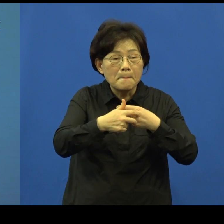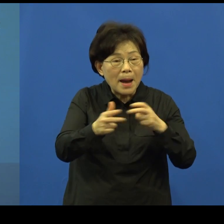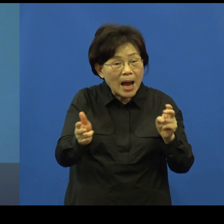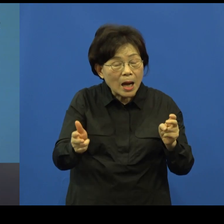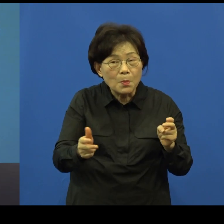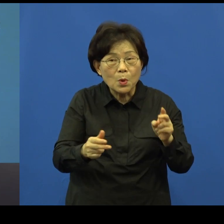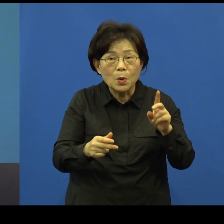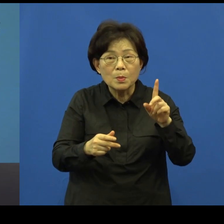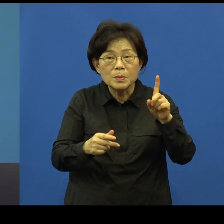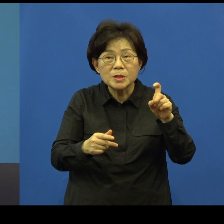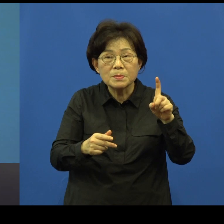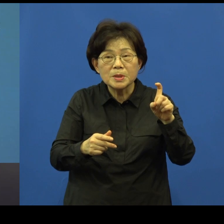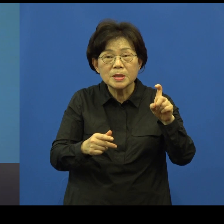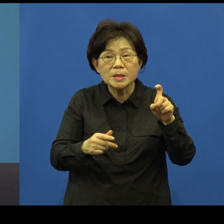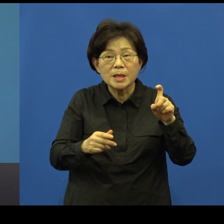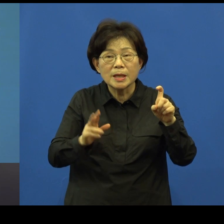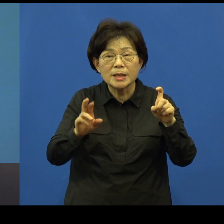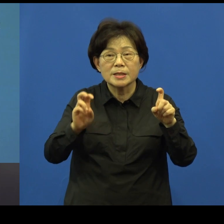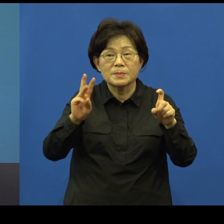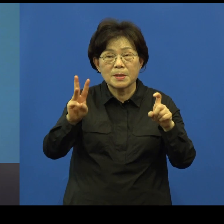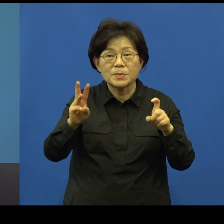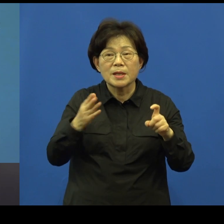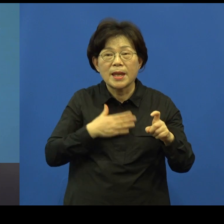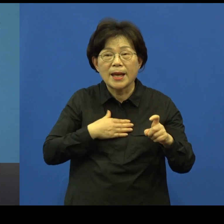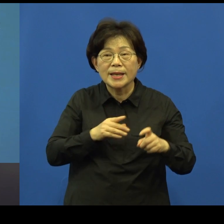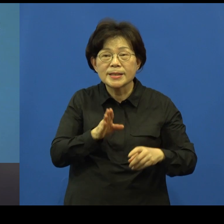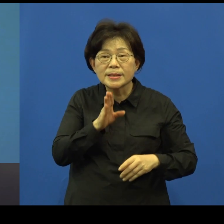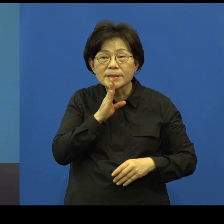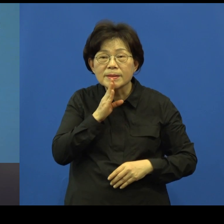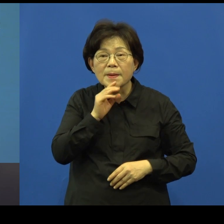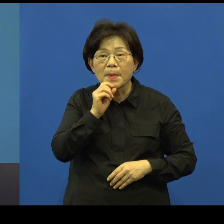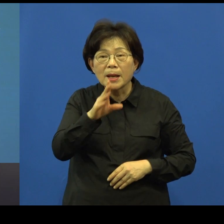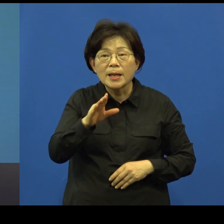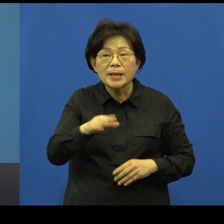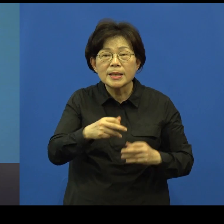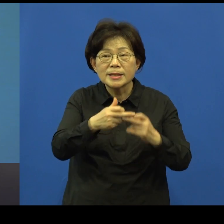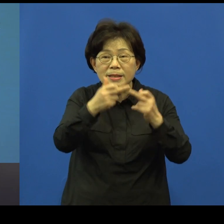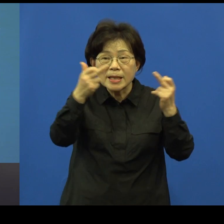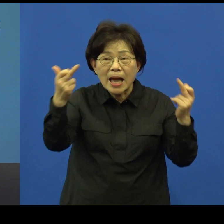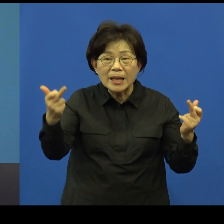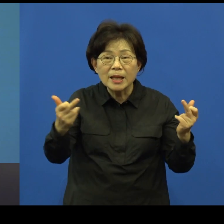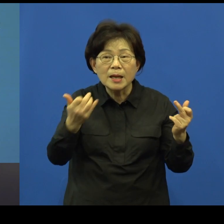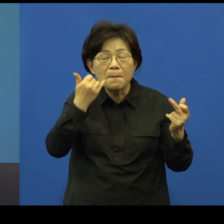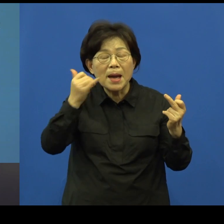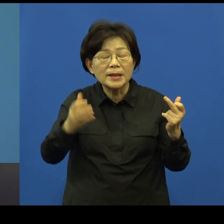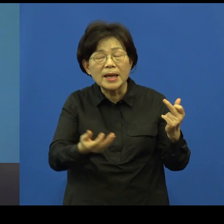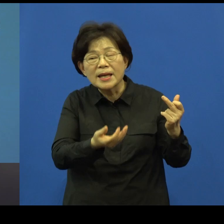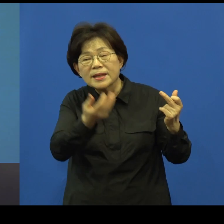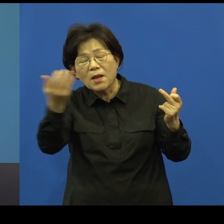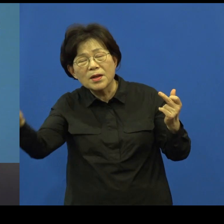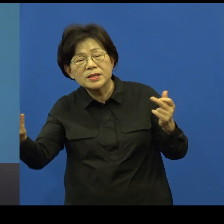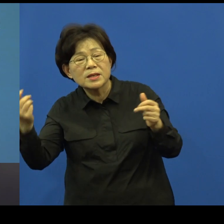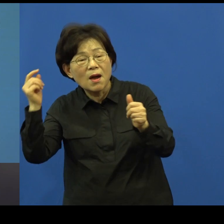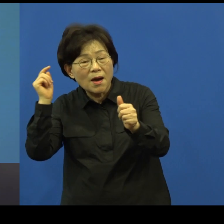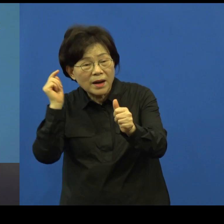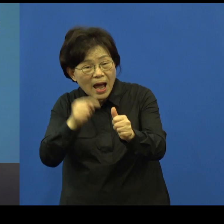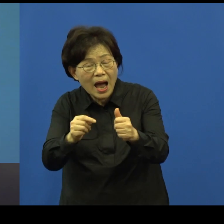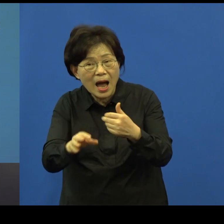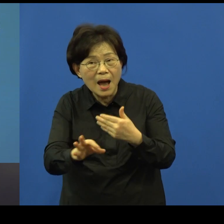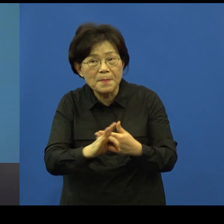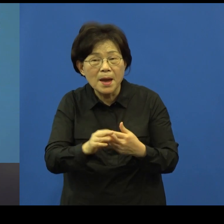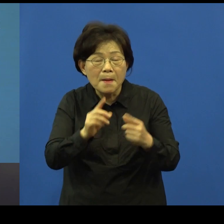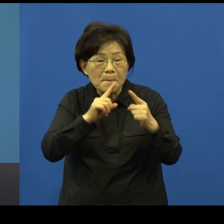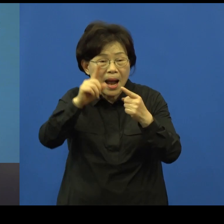23절이에요. 내가 진실로 진실로 너에게 이르노니 누구든지 이 산들어 들리어 바다에 던지우라 하며